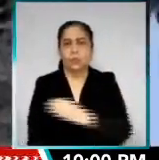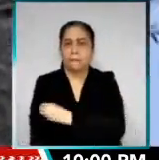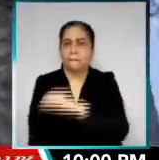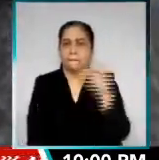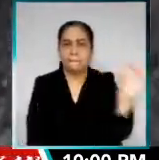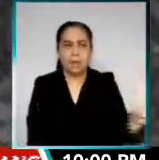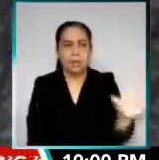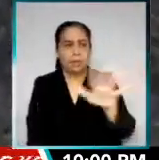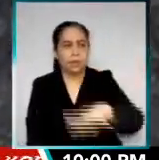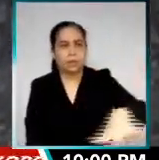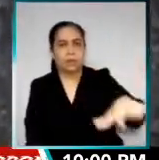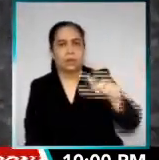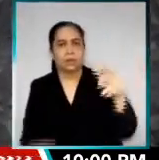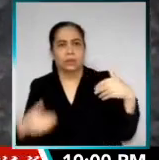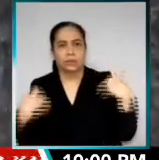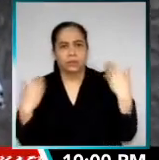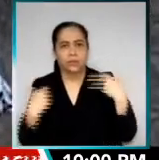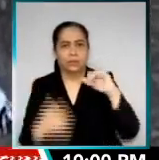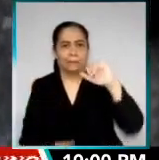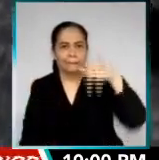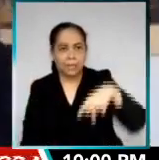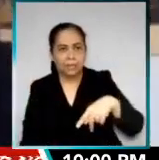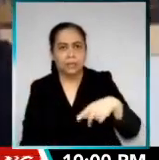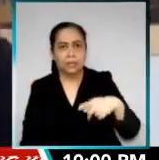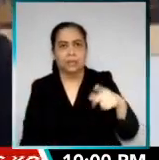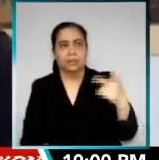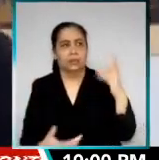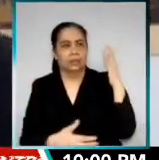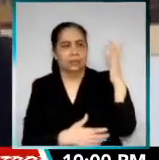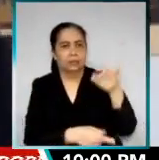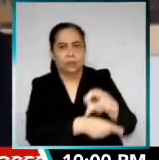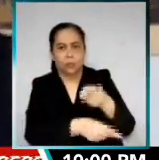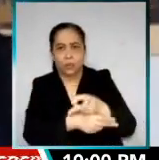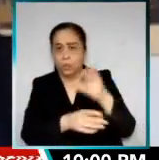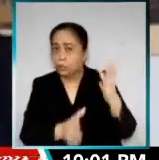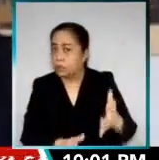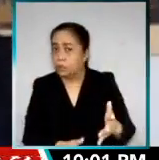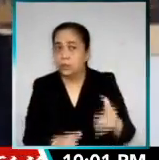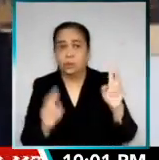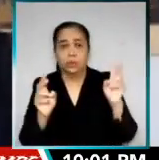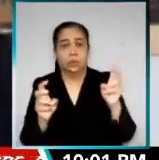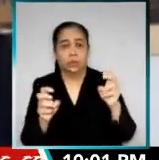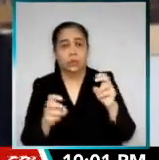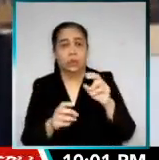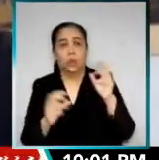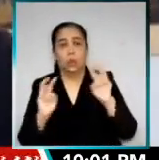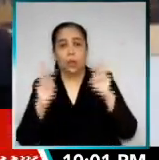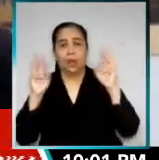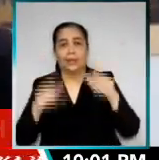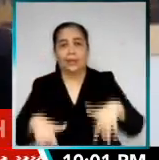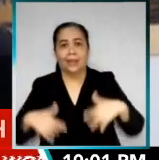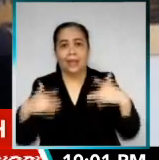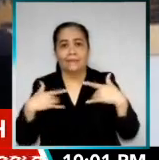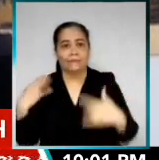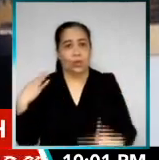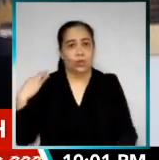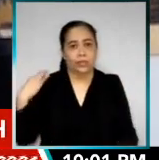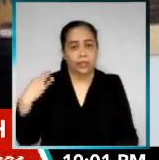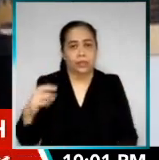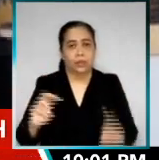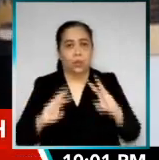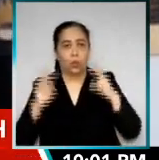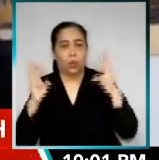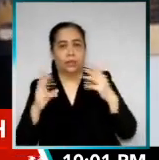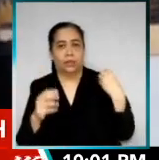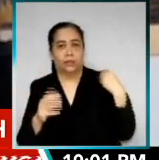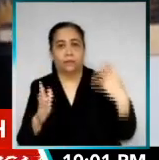and indigenous forest rangers or what we call wildlife enforcement volunteers and wildlife enforcement officers